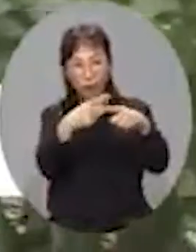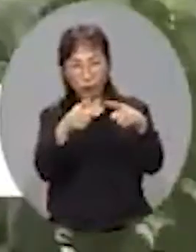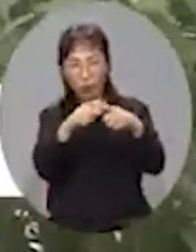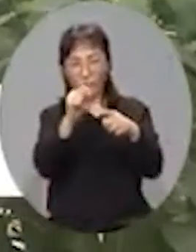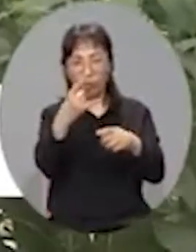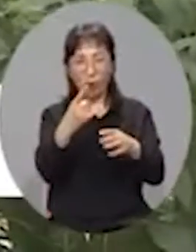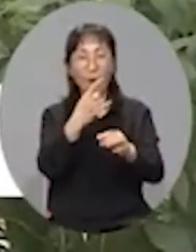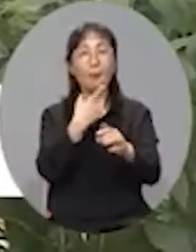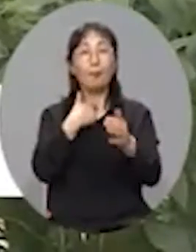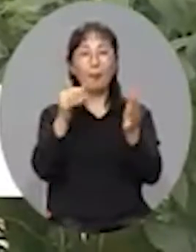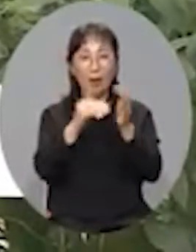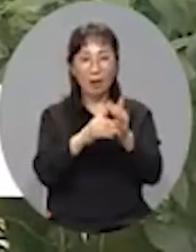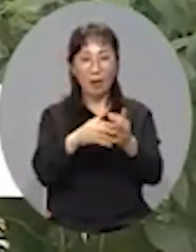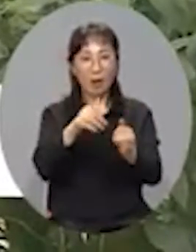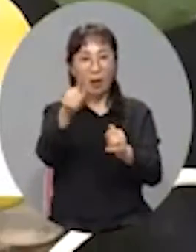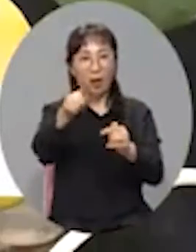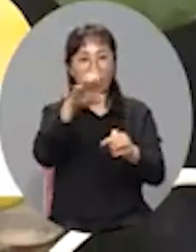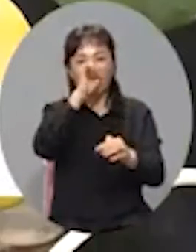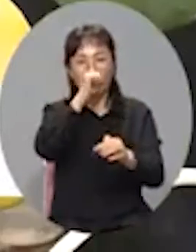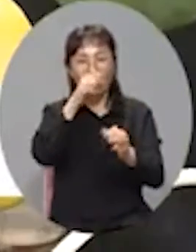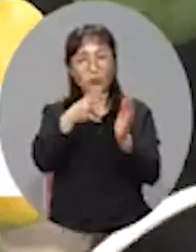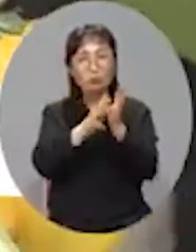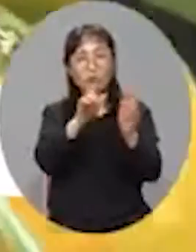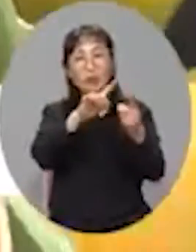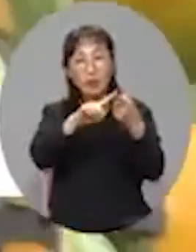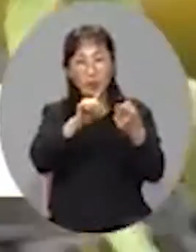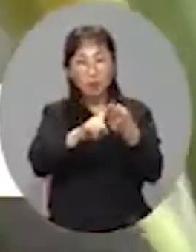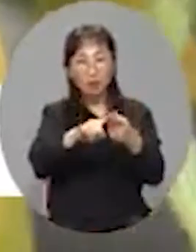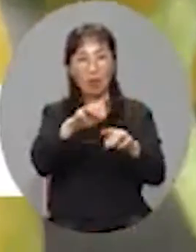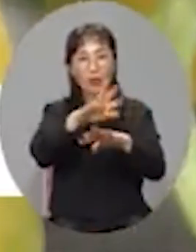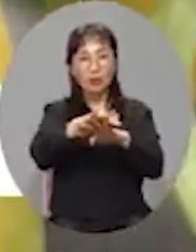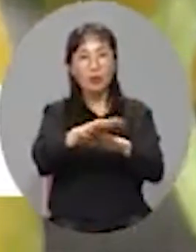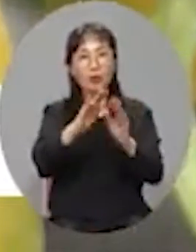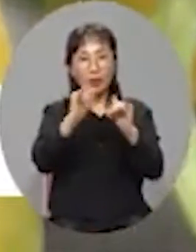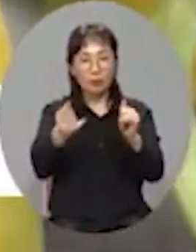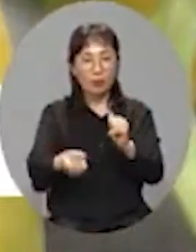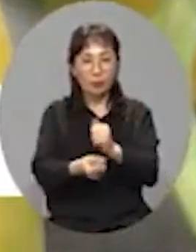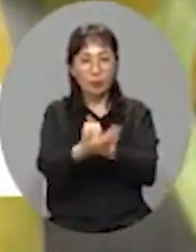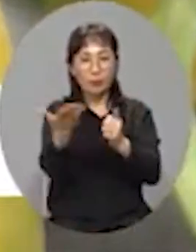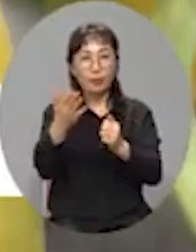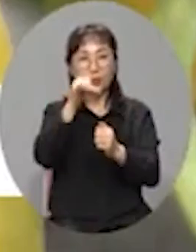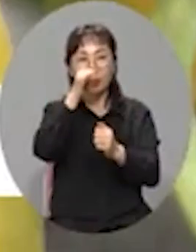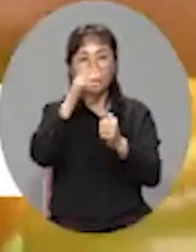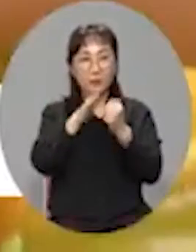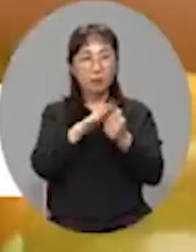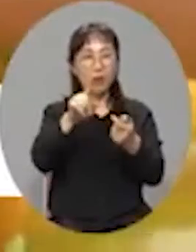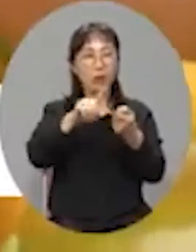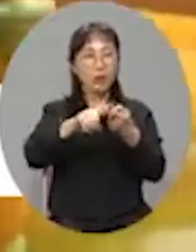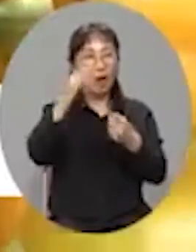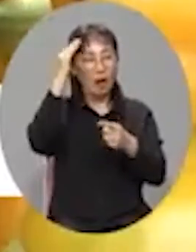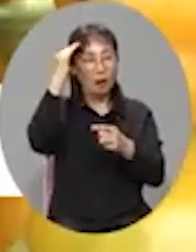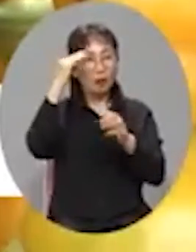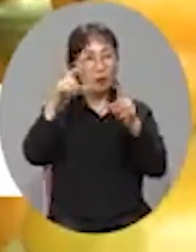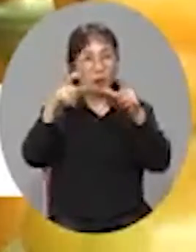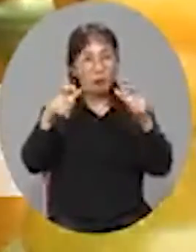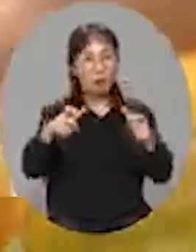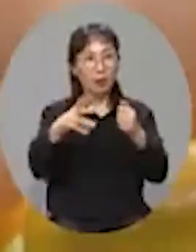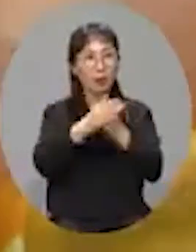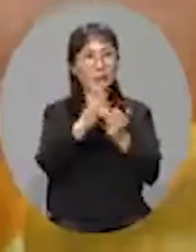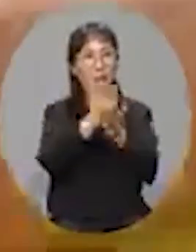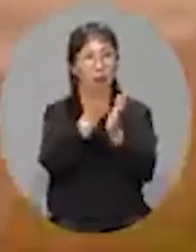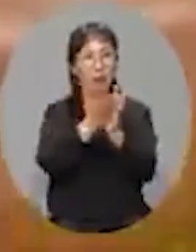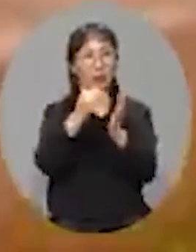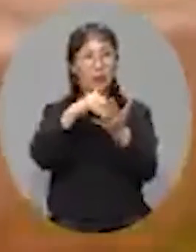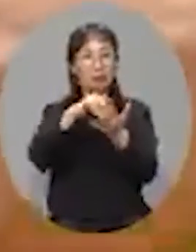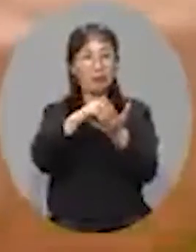경쟁력이 앞선 품종을 농가에 확대 보급할 계획입니다 북산 파프리카는 대형 중 24개 속 영종 9 중으로